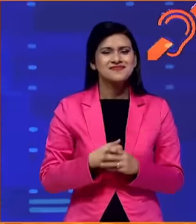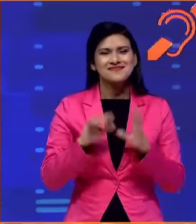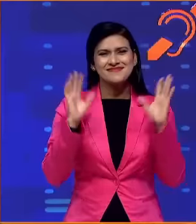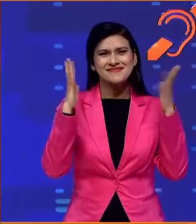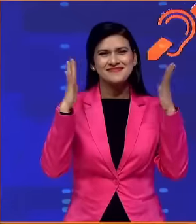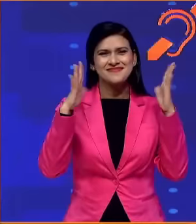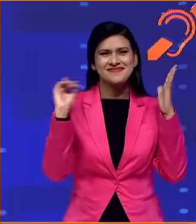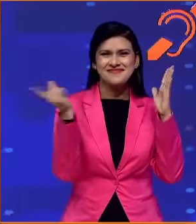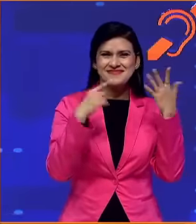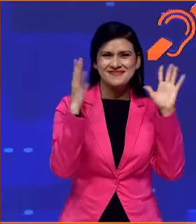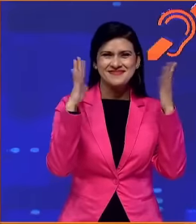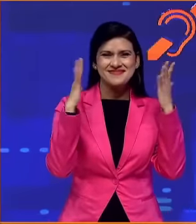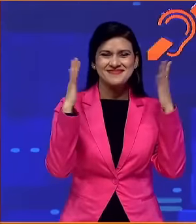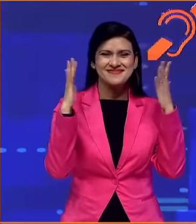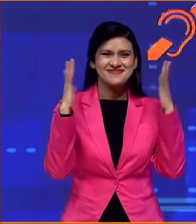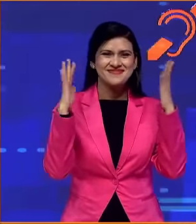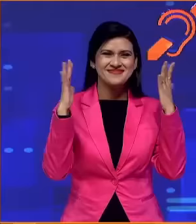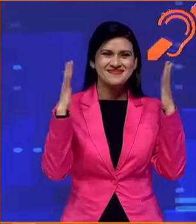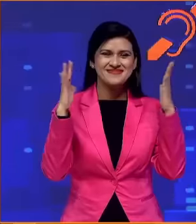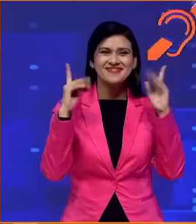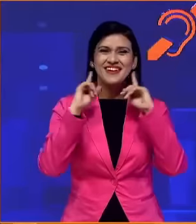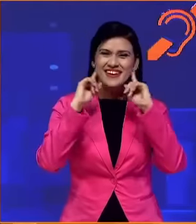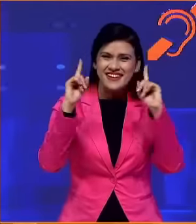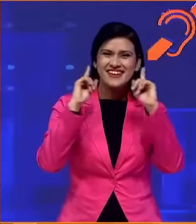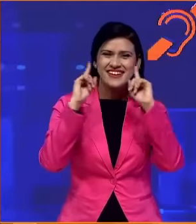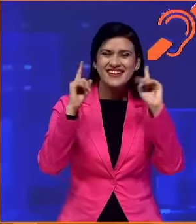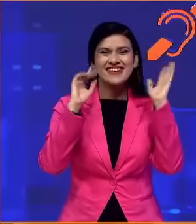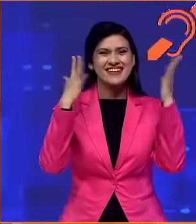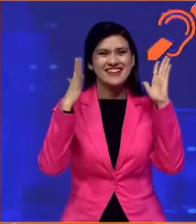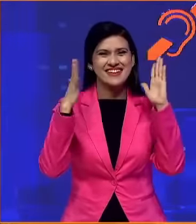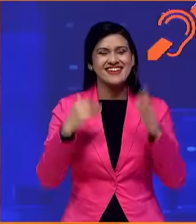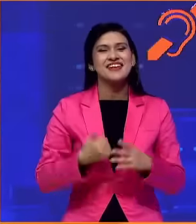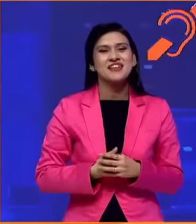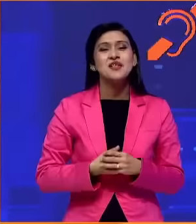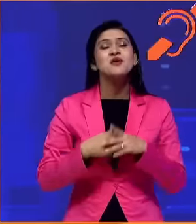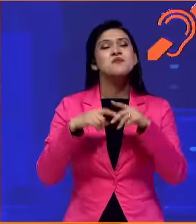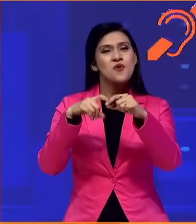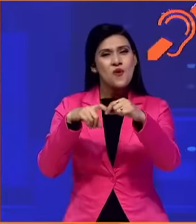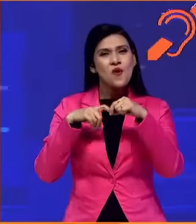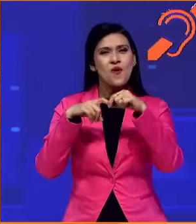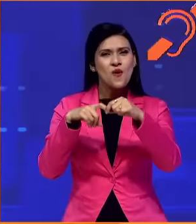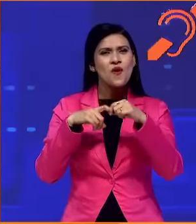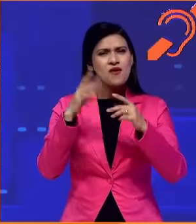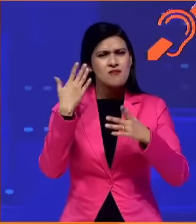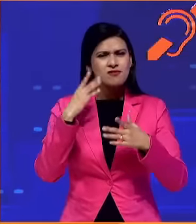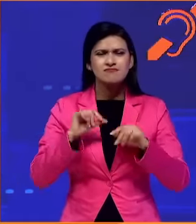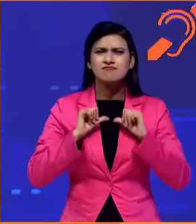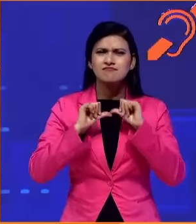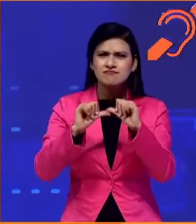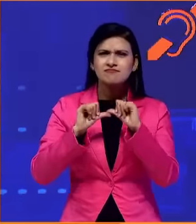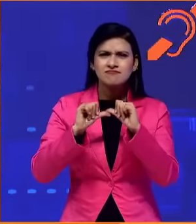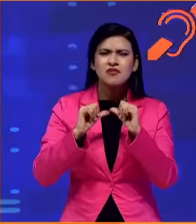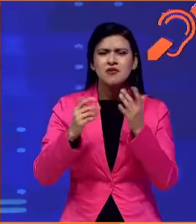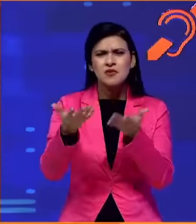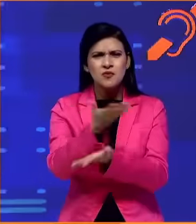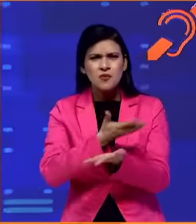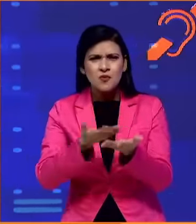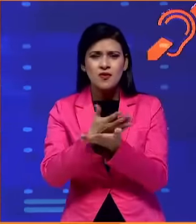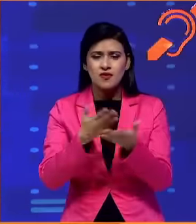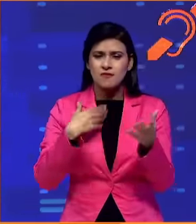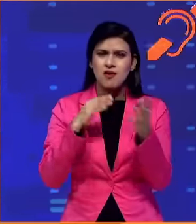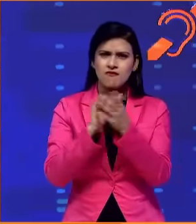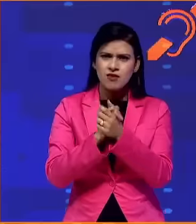रहीहोगी,हैना?तोयेसारी घटनाएंसामनेआचुकीथीं। इसीलिएमैं—औरइसीलिएहमसभी,हमारे सहयोगी,